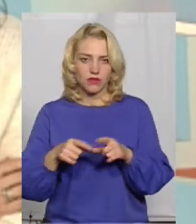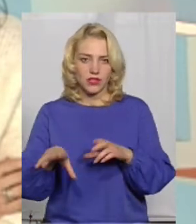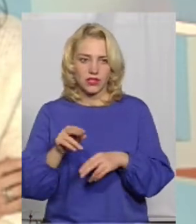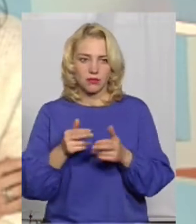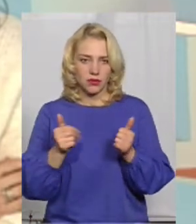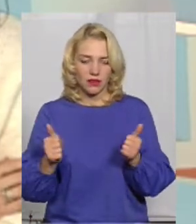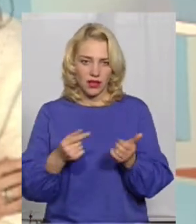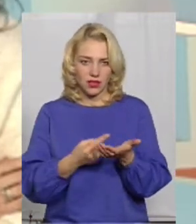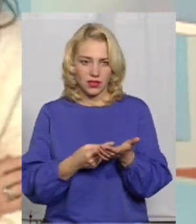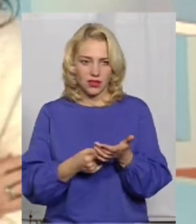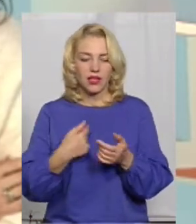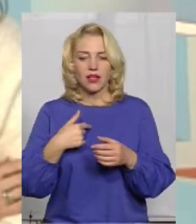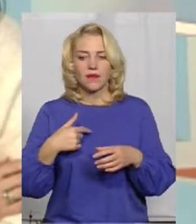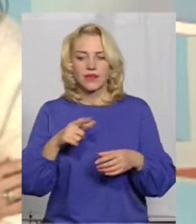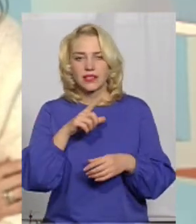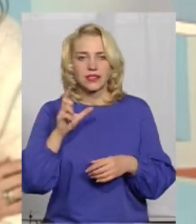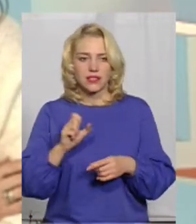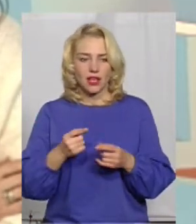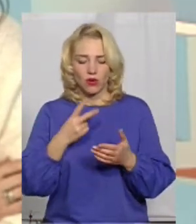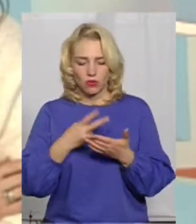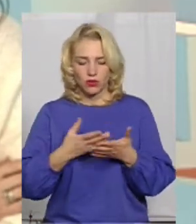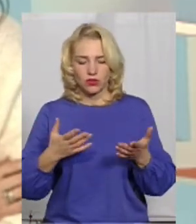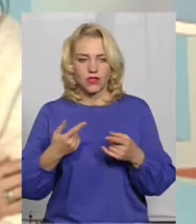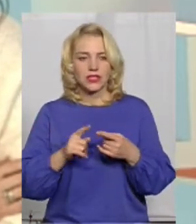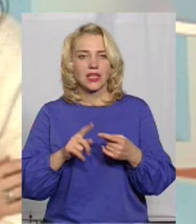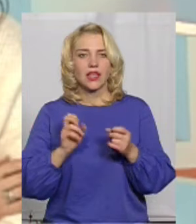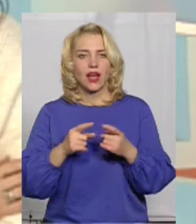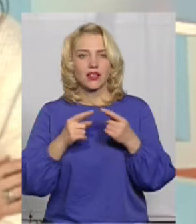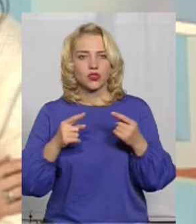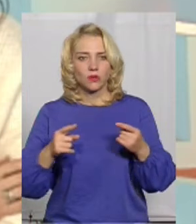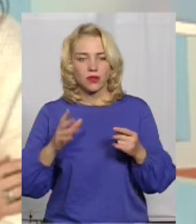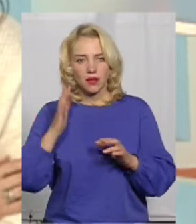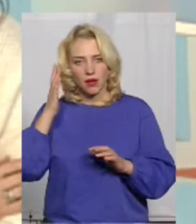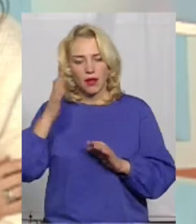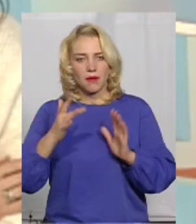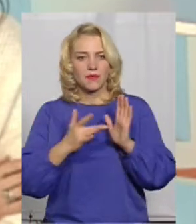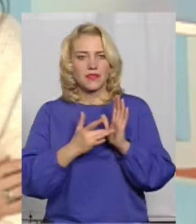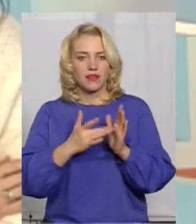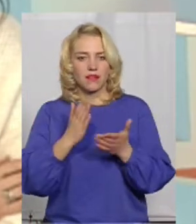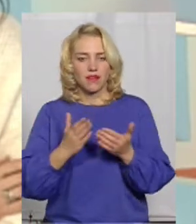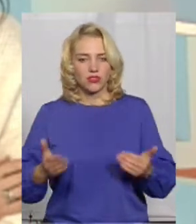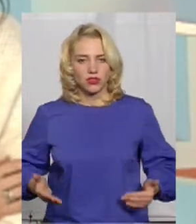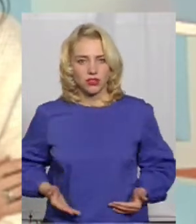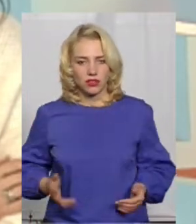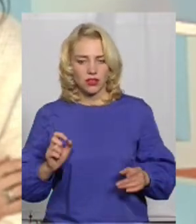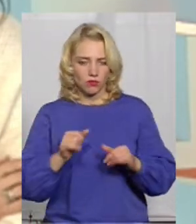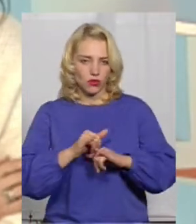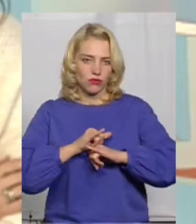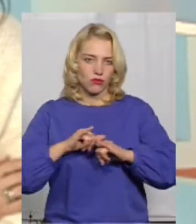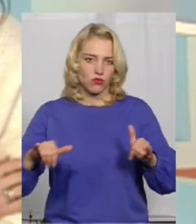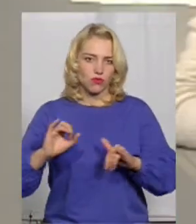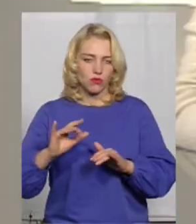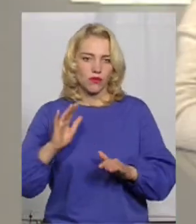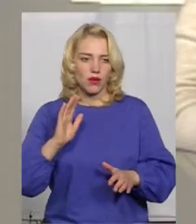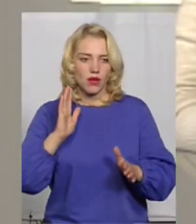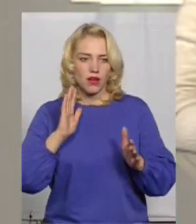правильне це позиціонування, оскільки це інструмент для масштабування. Є ціль в житті, можна її масштабувати через соціальні мережі.